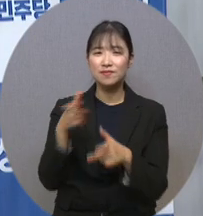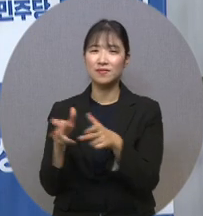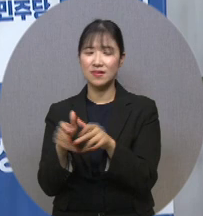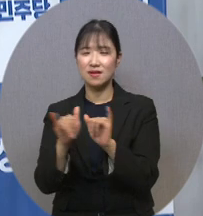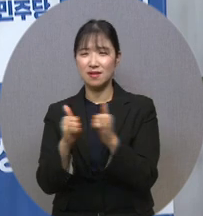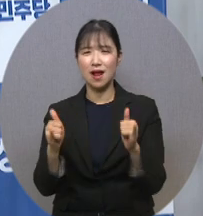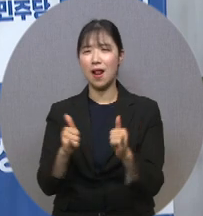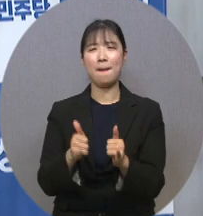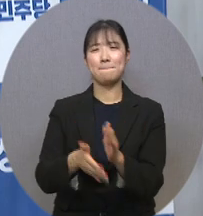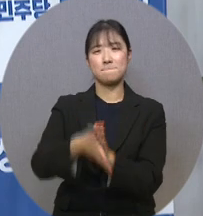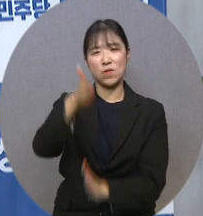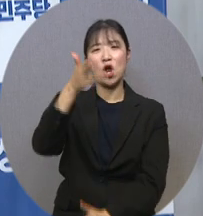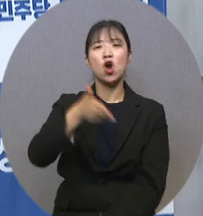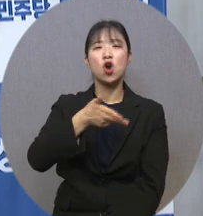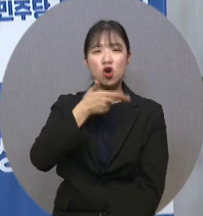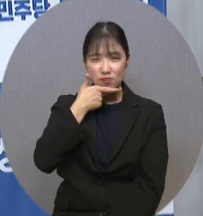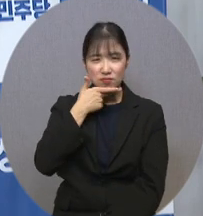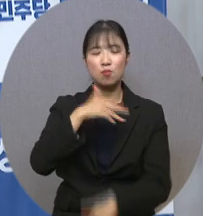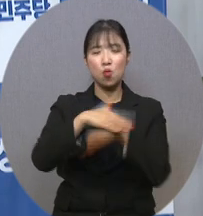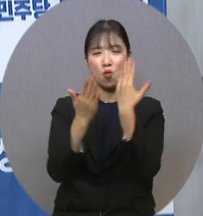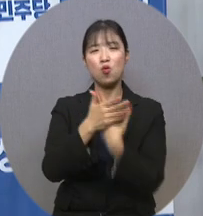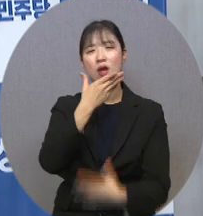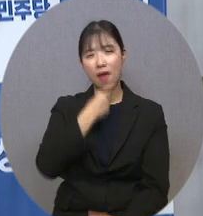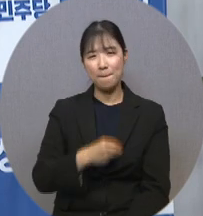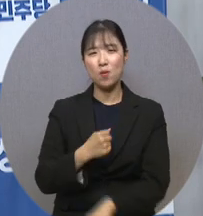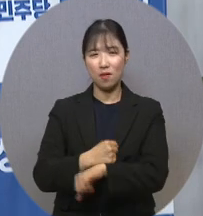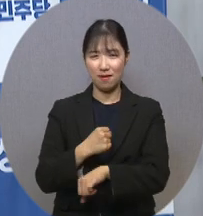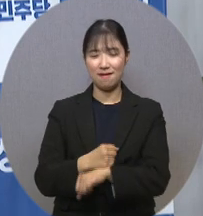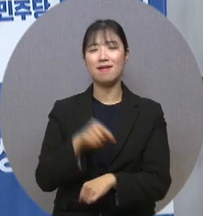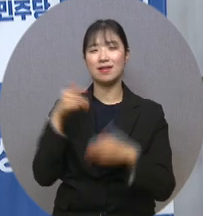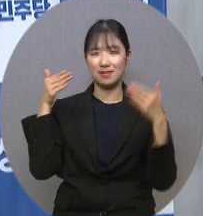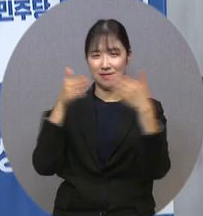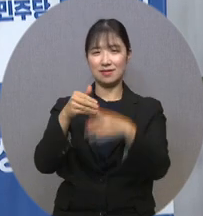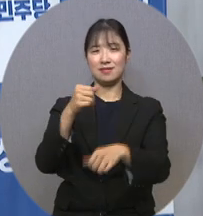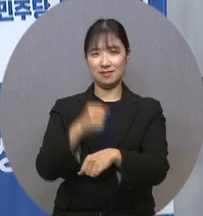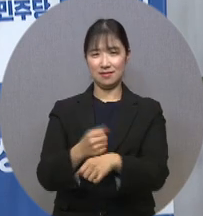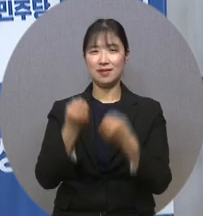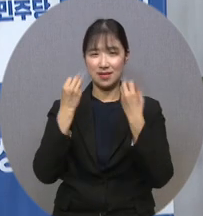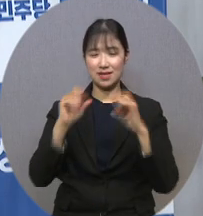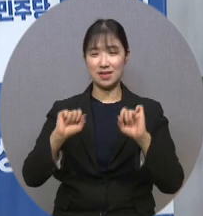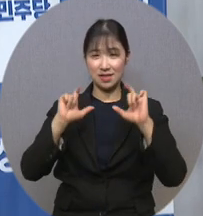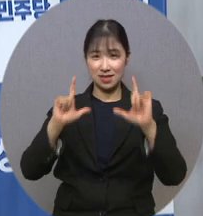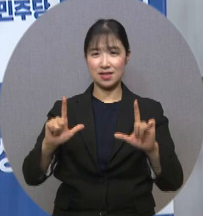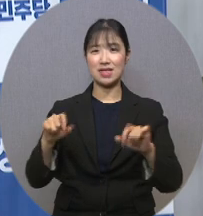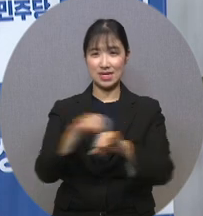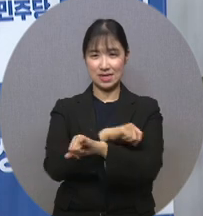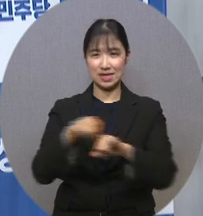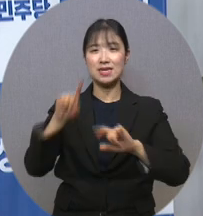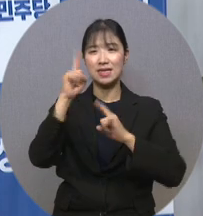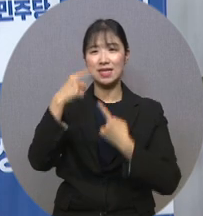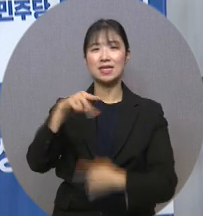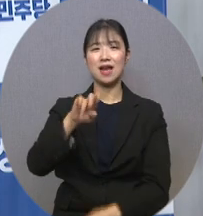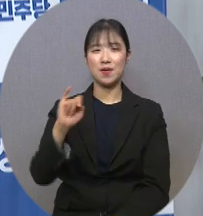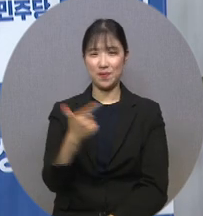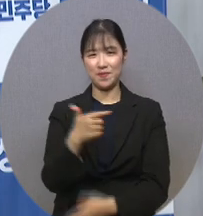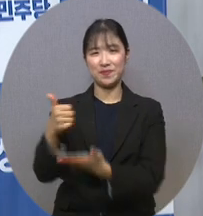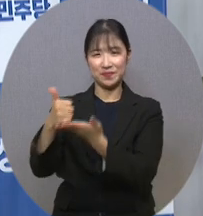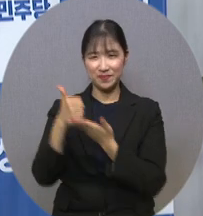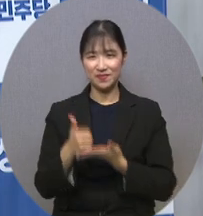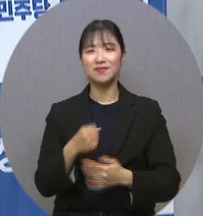없이 모두가 행복한 복지한국을 지향하는 배리어프리 코리아 신년 특집 방송 이상민 국회의원님과